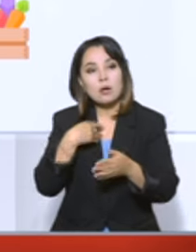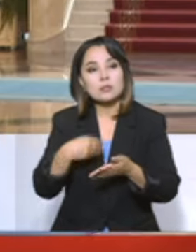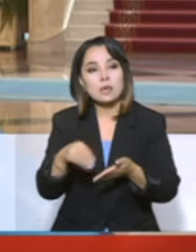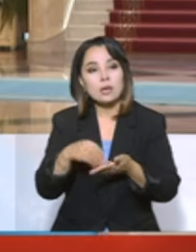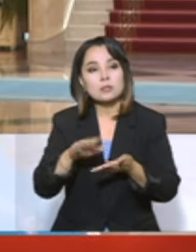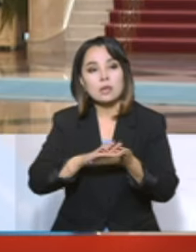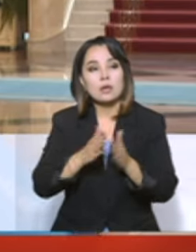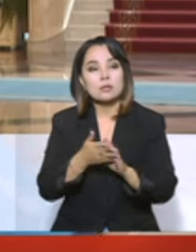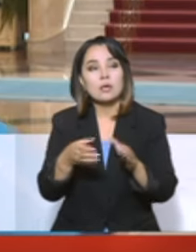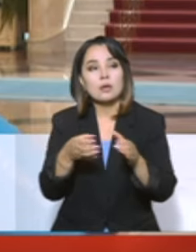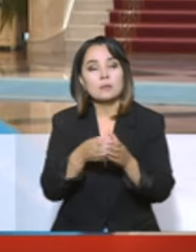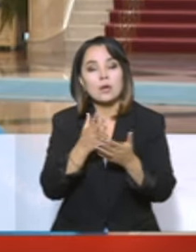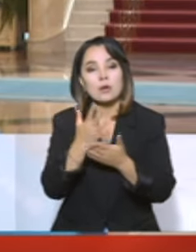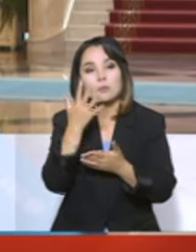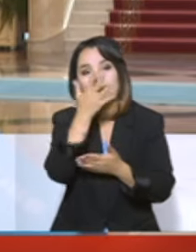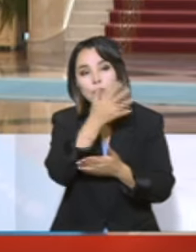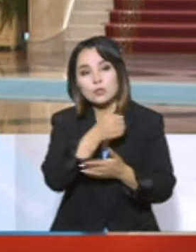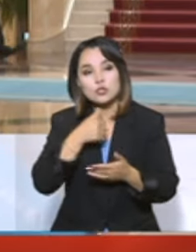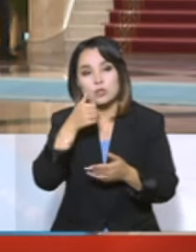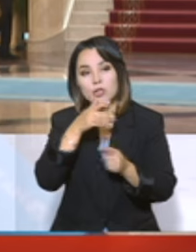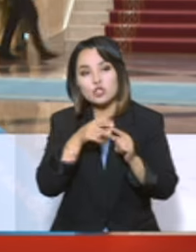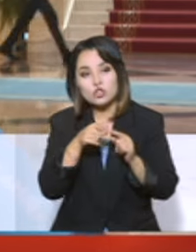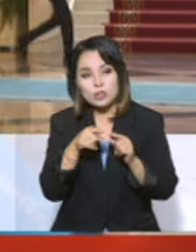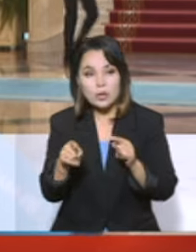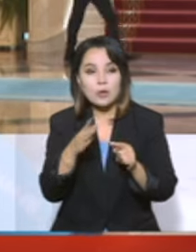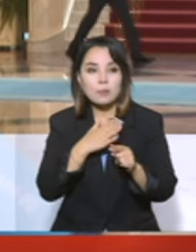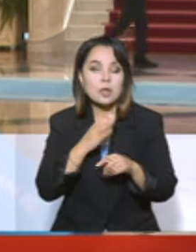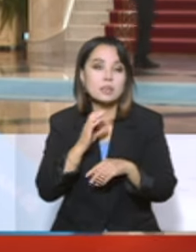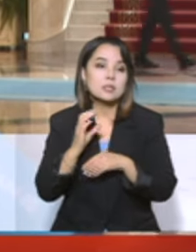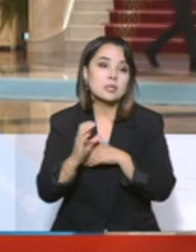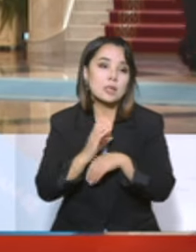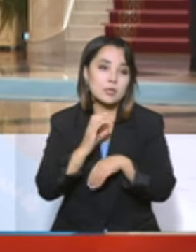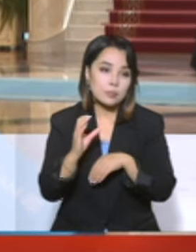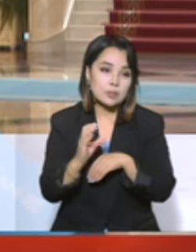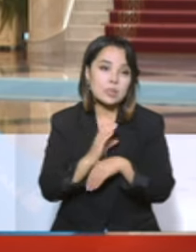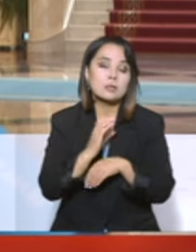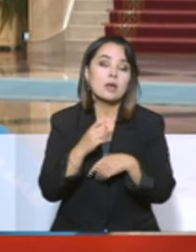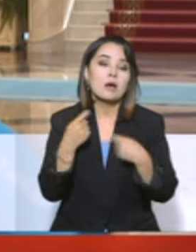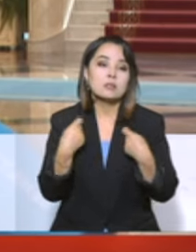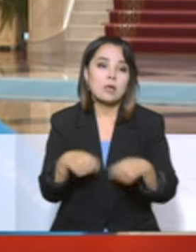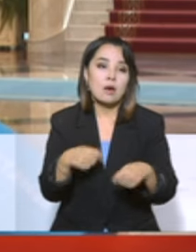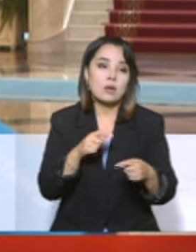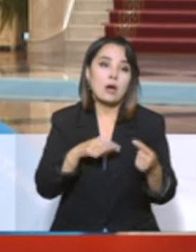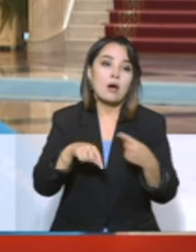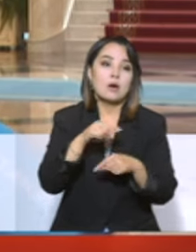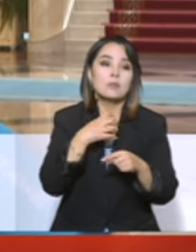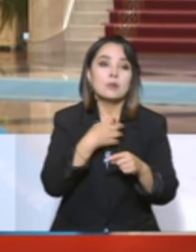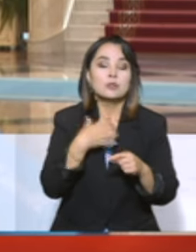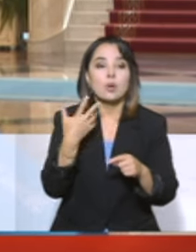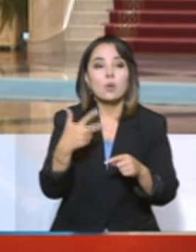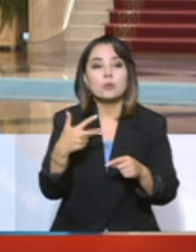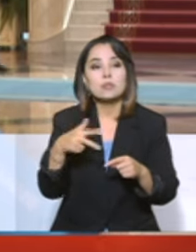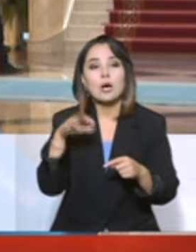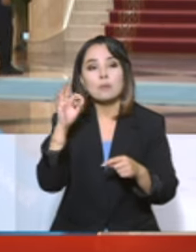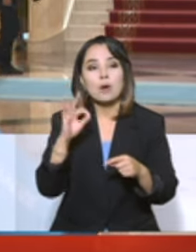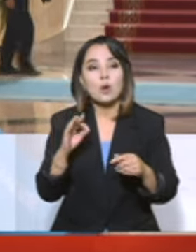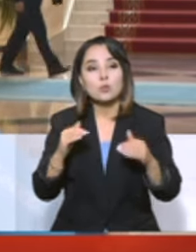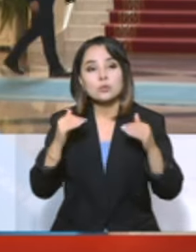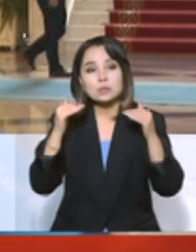отырмыз. Соңғы 5 жылдың ішінде біздің экспорт, импорт жағынан тауар айналымы негізінде 30%-ға